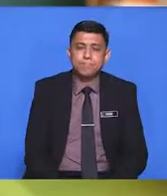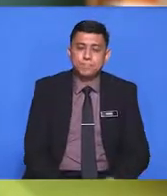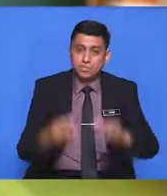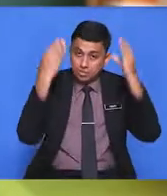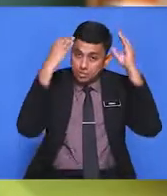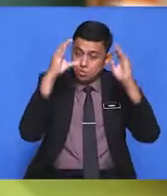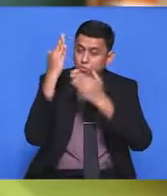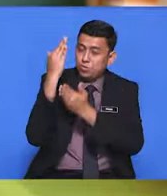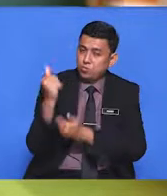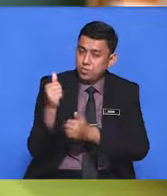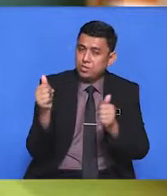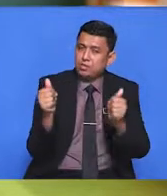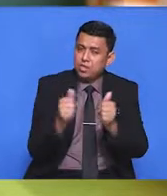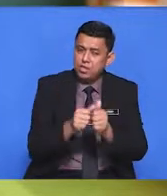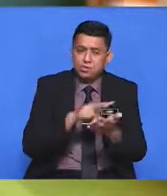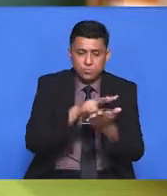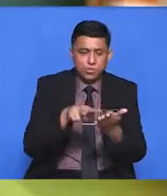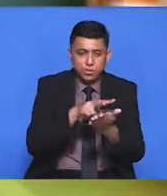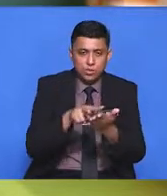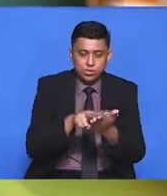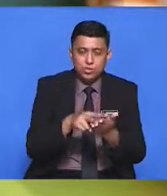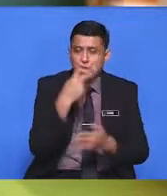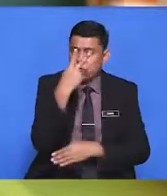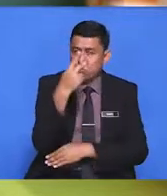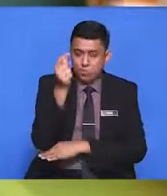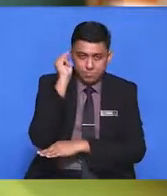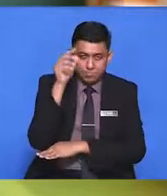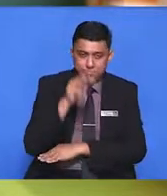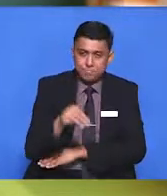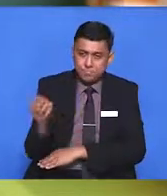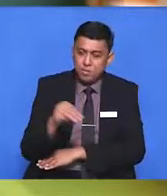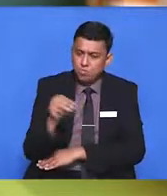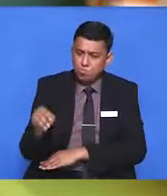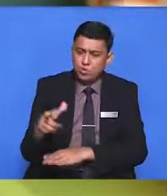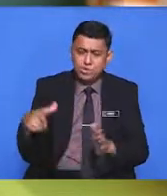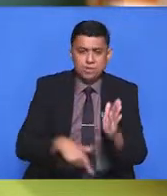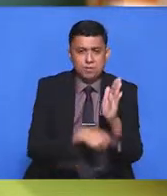tonton sebentar tadi, murid-murid lebih jelas dengan mata wang Malaysia.